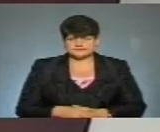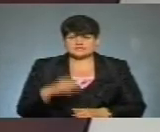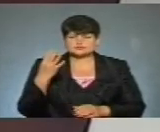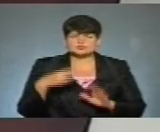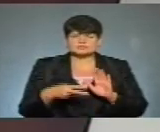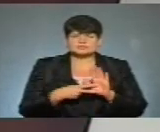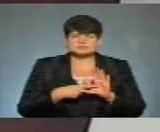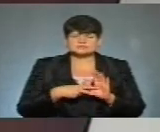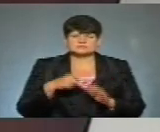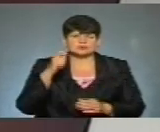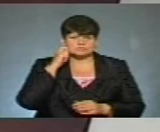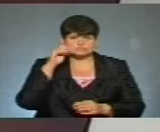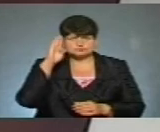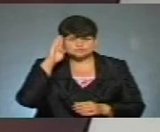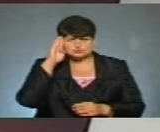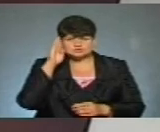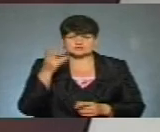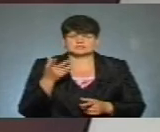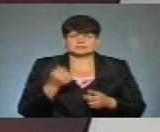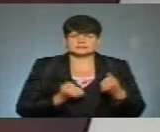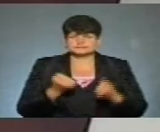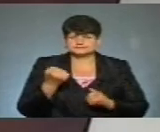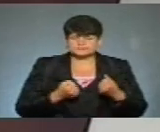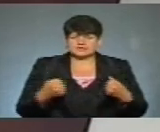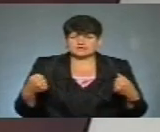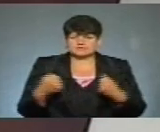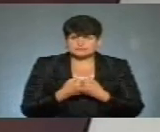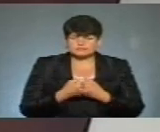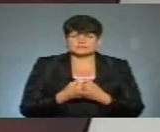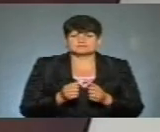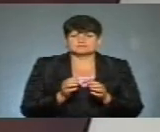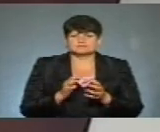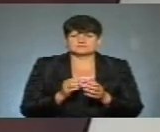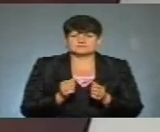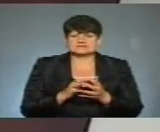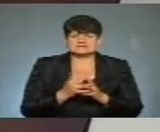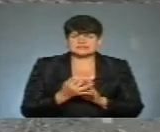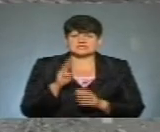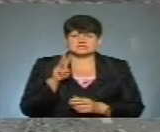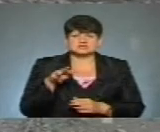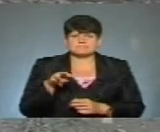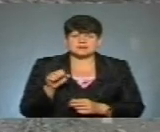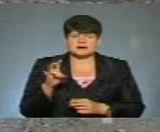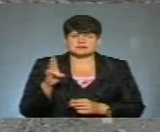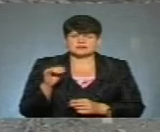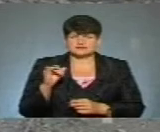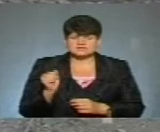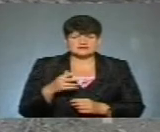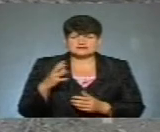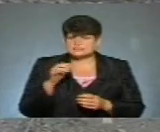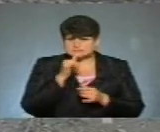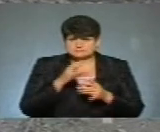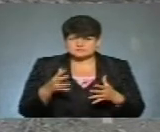47-річний водій легківки загинув в аварії поблизу села Шманківчики Чортківського району. Він обганяв вантажівку, не впорався з